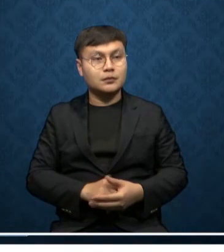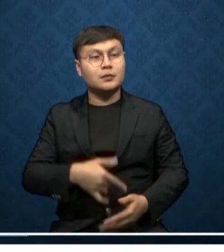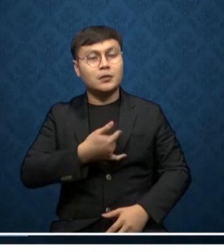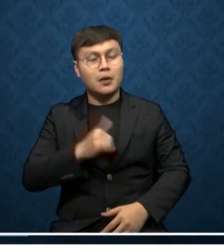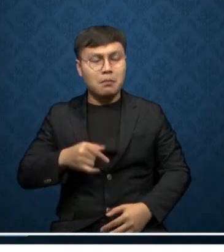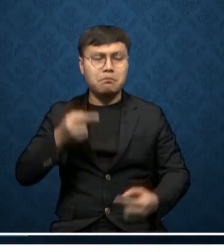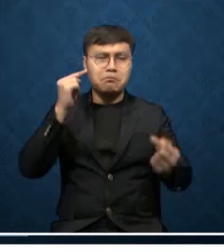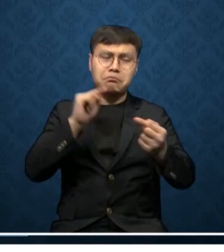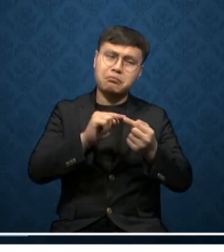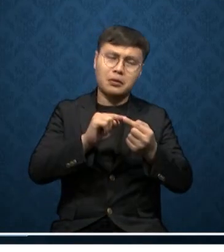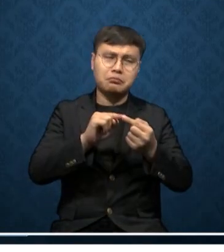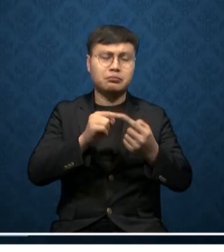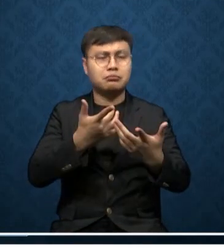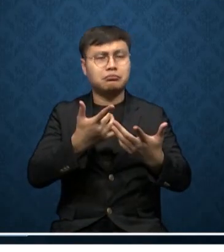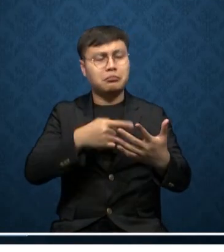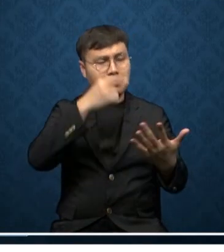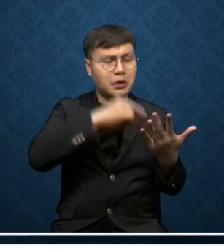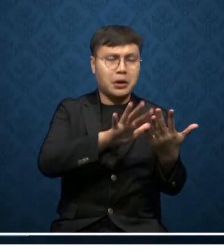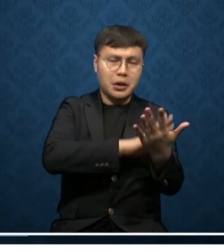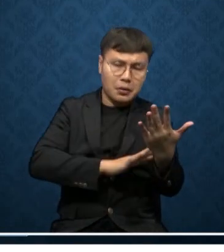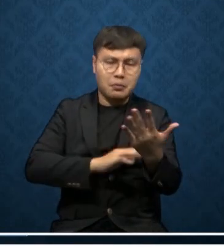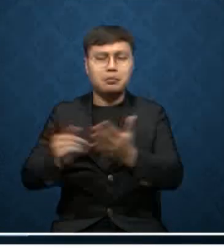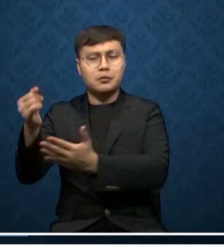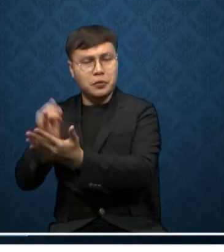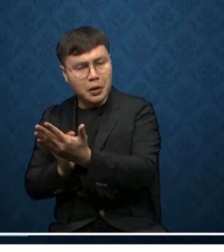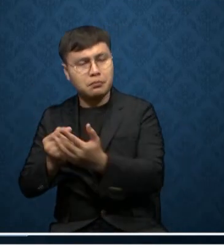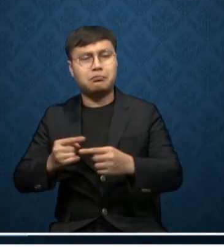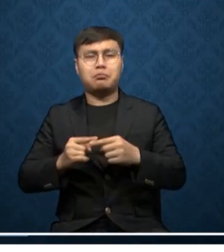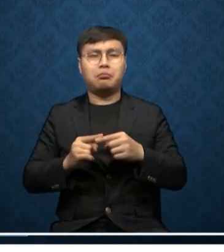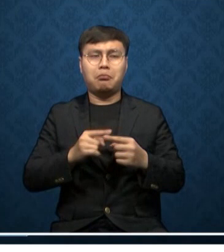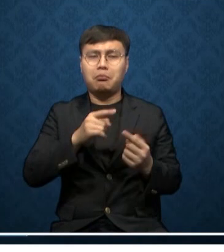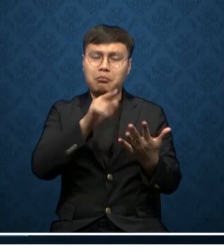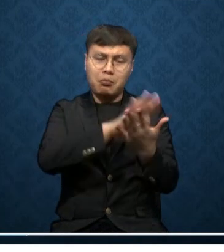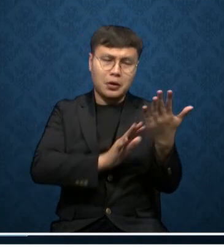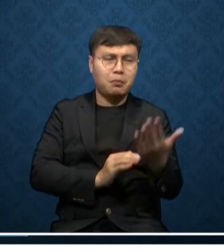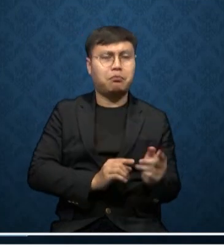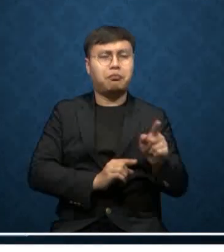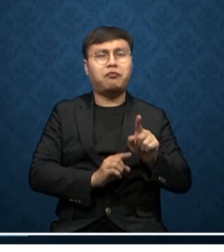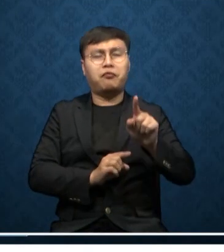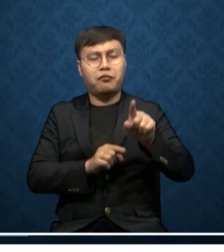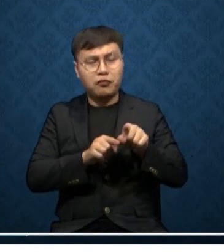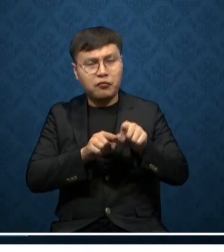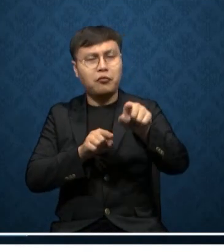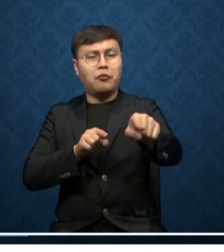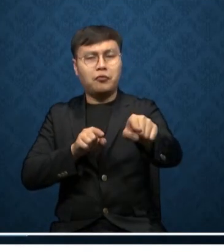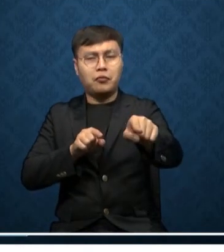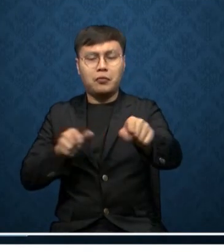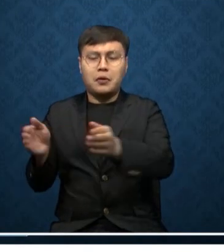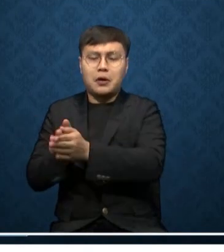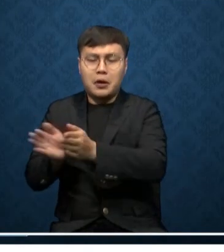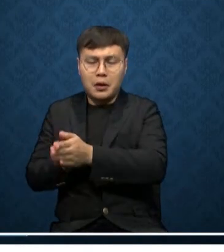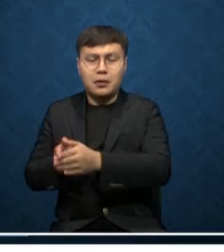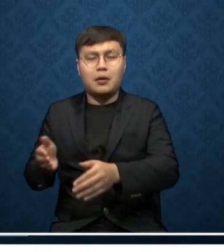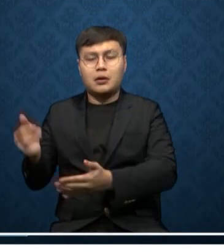จังหวัดเป้าหมายส่วนกลางไม่สอดรับกันได้เลยเป้าหมายศูนย์กลางไปอีกสูงลิบเลยแต่เป้าหมายจังหวัดกลัวจะไปไม่ถึงเป้าหมายกำหนดตัวเลขต่ำไว้ก่อน